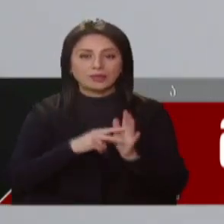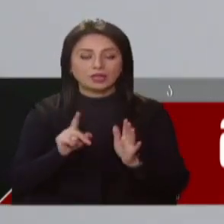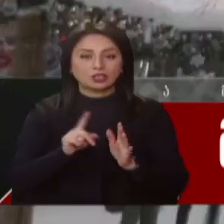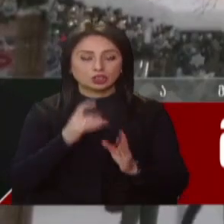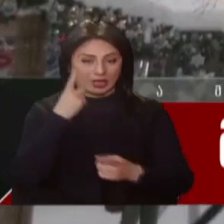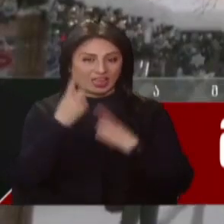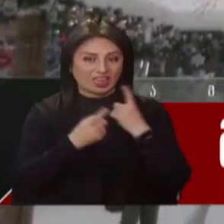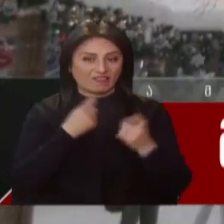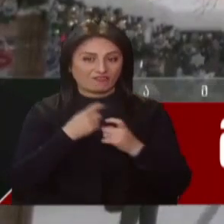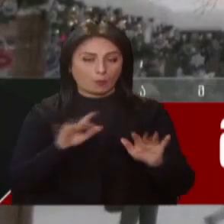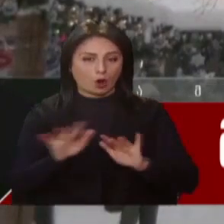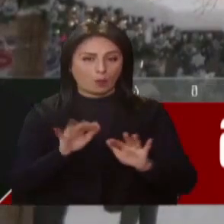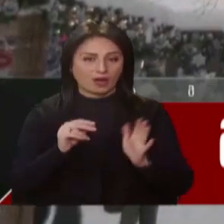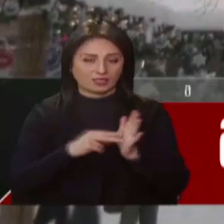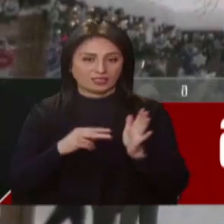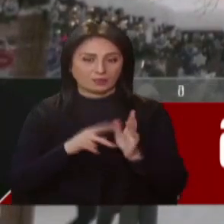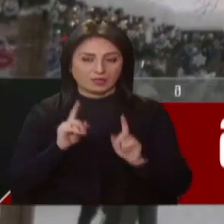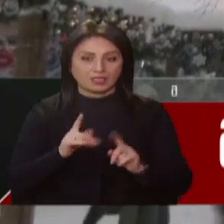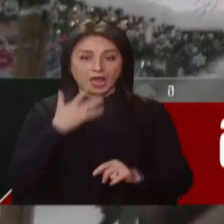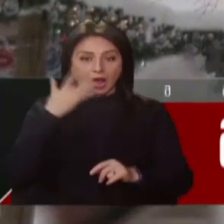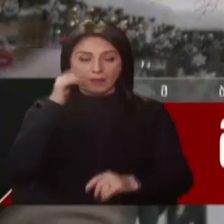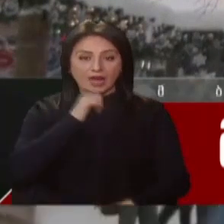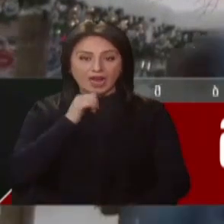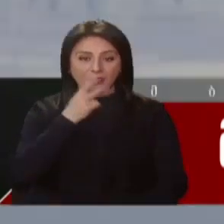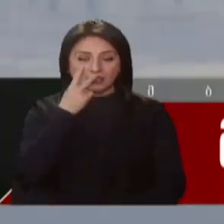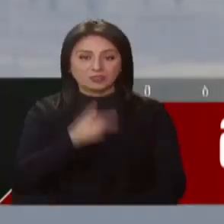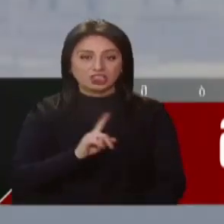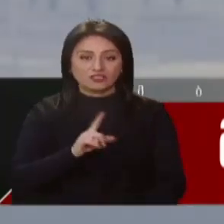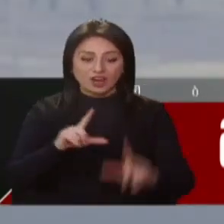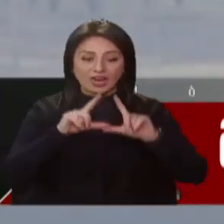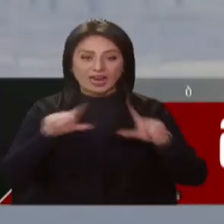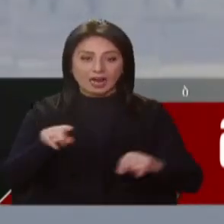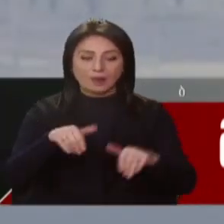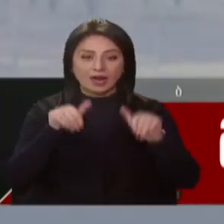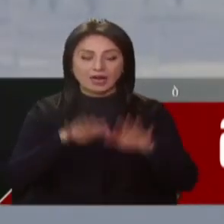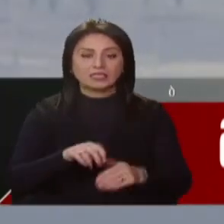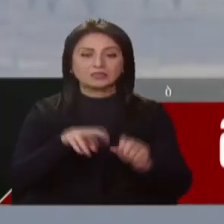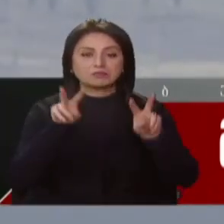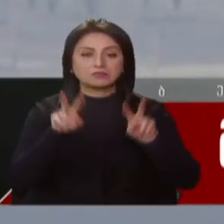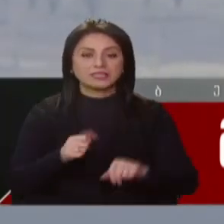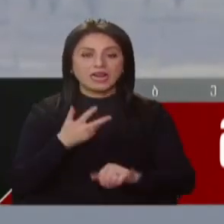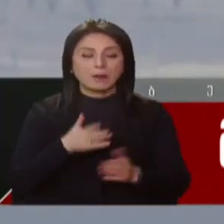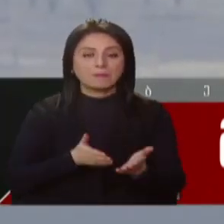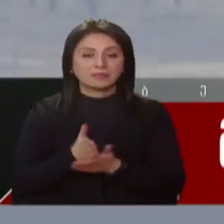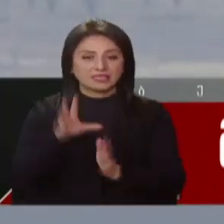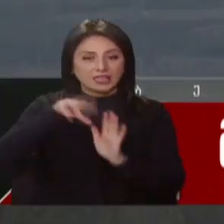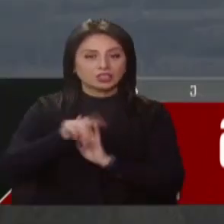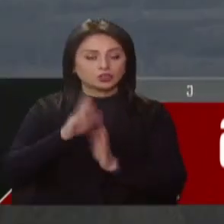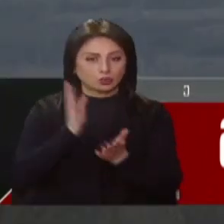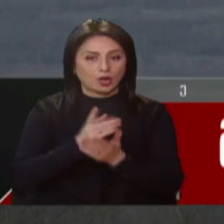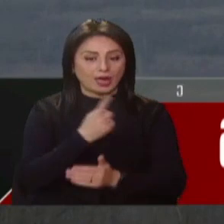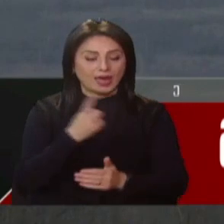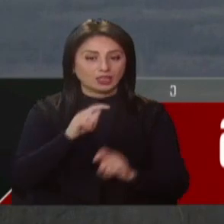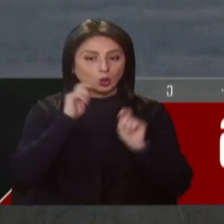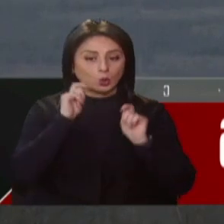გამოცხადებას საინფორმაციო ოპერაციად აფასებენ. ამერიკელი ექსპერტები მიიჩნევენ, რომ კრემლის ამ გადაწყვეტილებას რამდენიმე მიზანი აქვს, მათგან